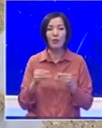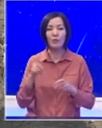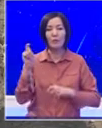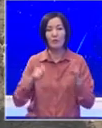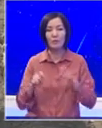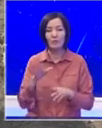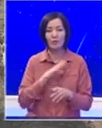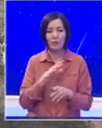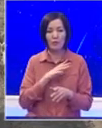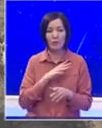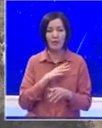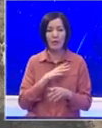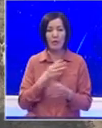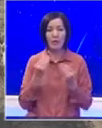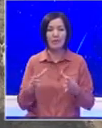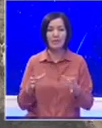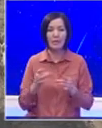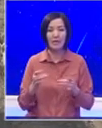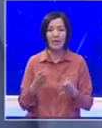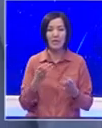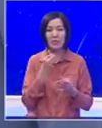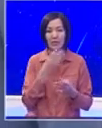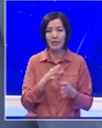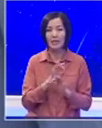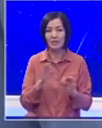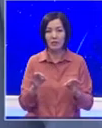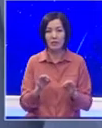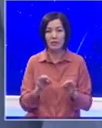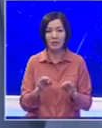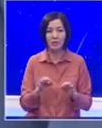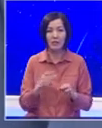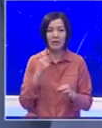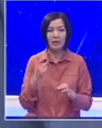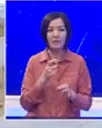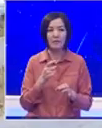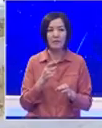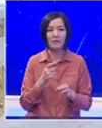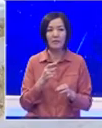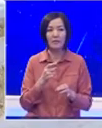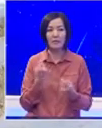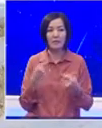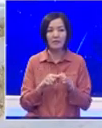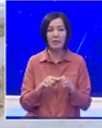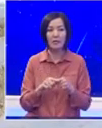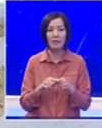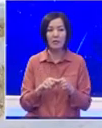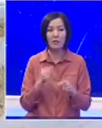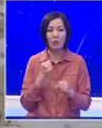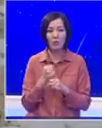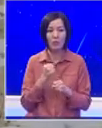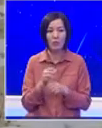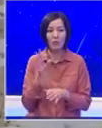мол жауды. Топырақтың қазіргі ылғалы жаман емес, оның үстіне диқандар қолдан келген технологияны жасап